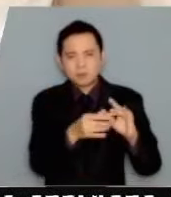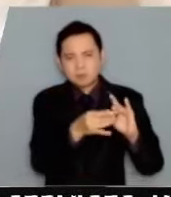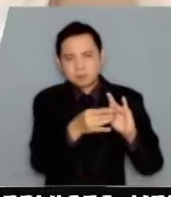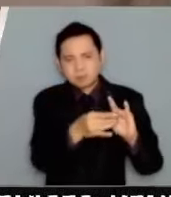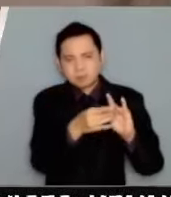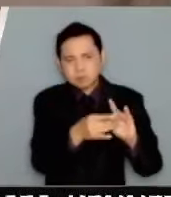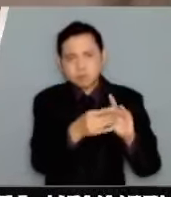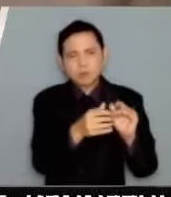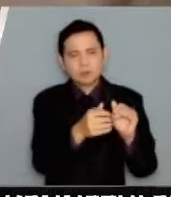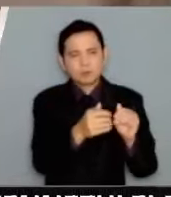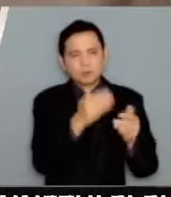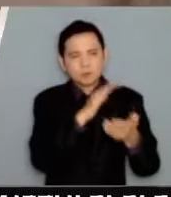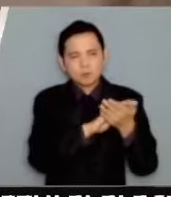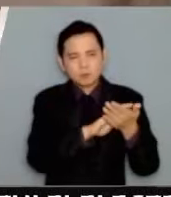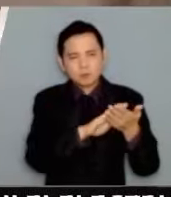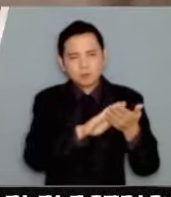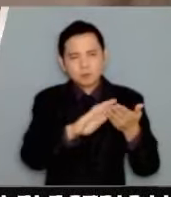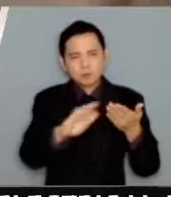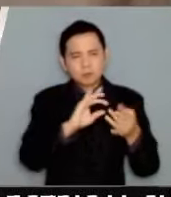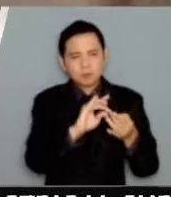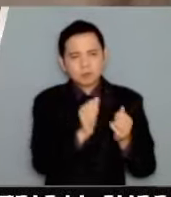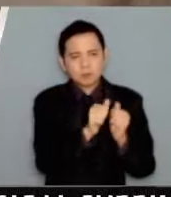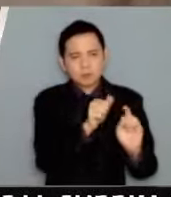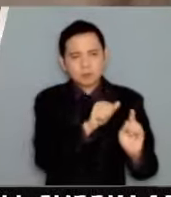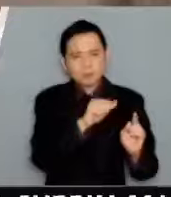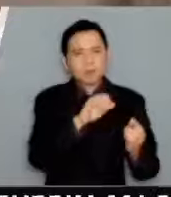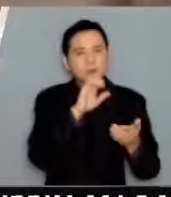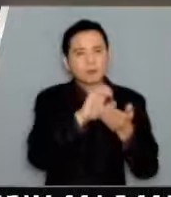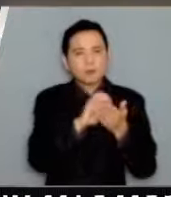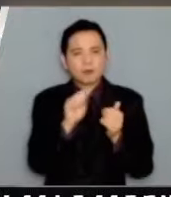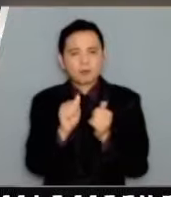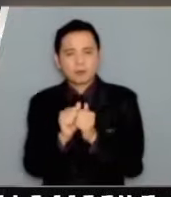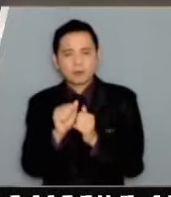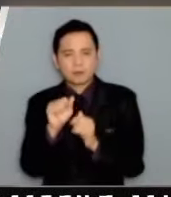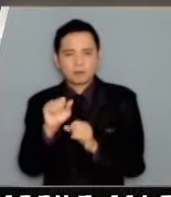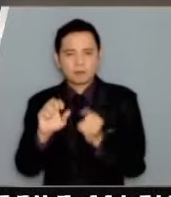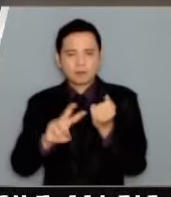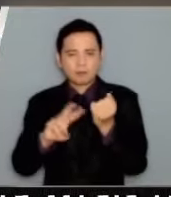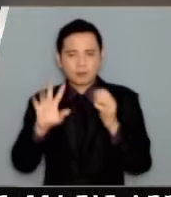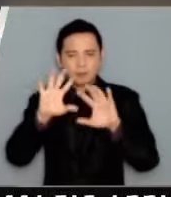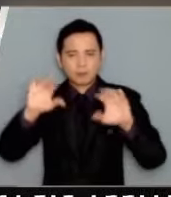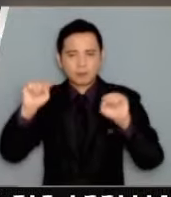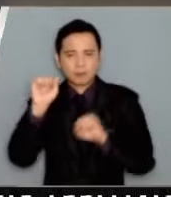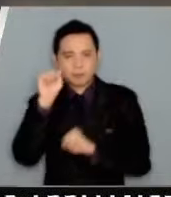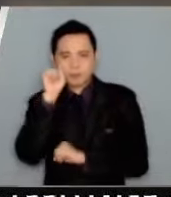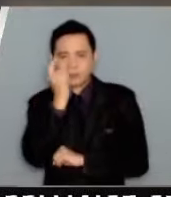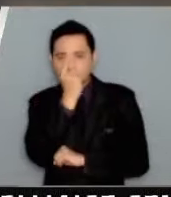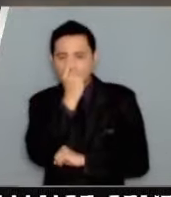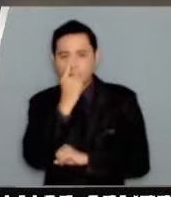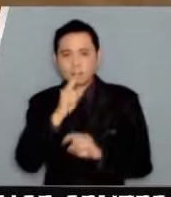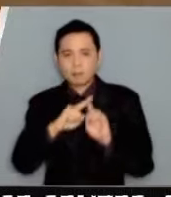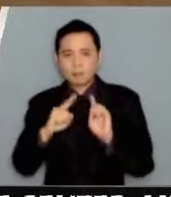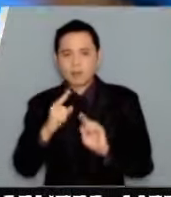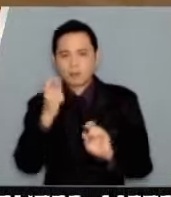vice-presidente. Lalo't naiintindihan din anya ng vice-presidente ang sentimiento ng First Lady.